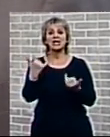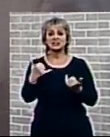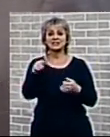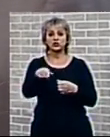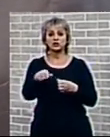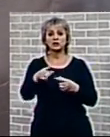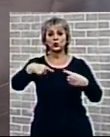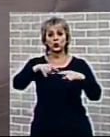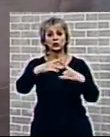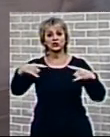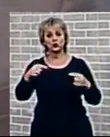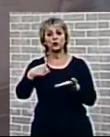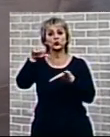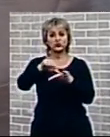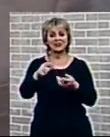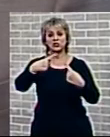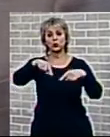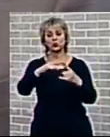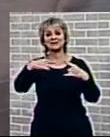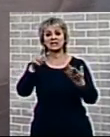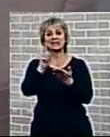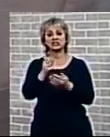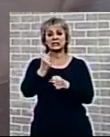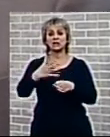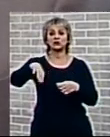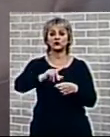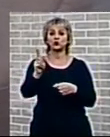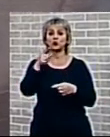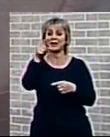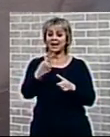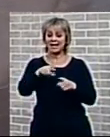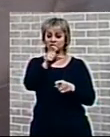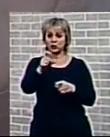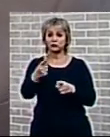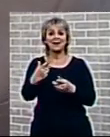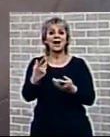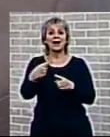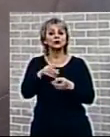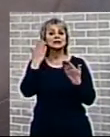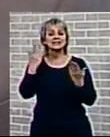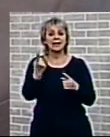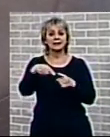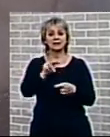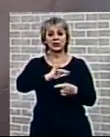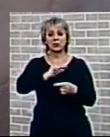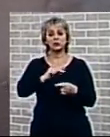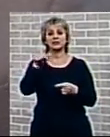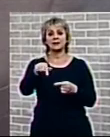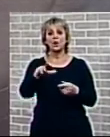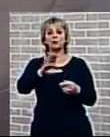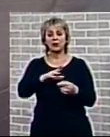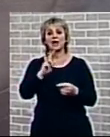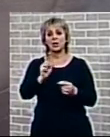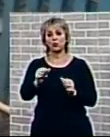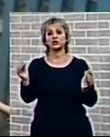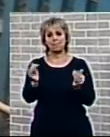сейчас круглый стол наш, участники круглого стола, должны сделать все, чтобы этих людей, которые не знают об этой работе, да, было как